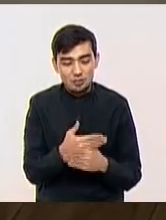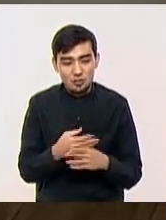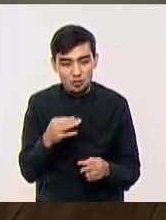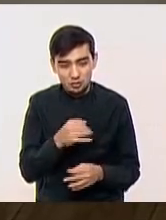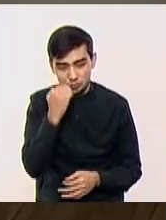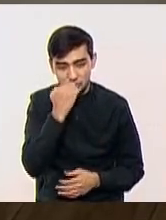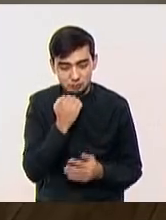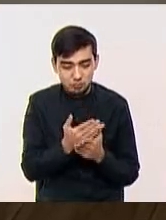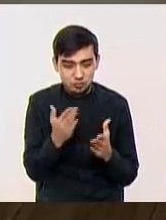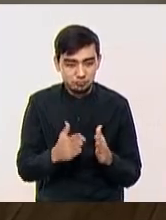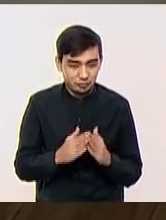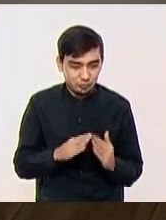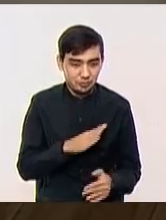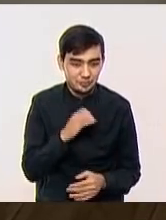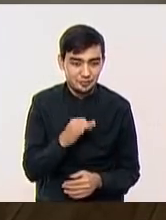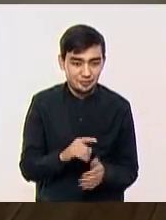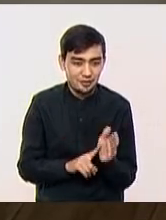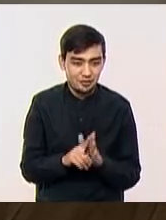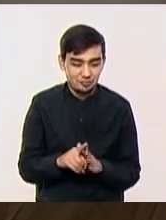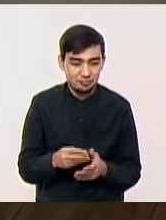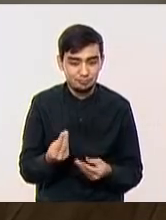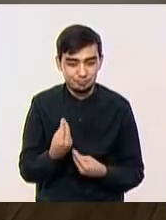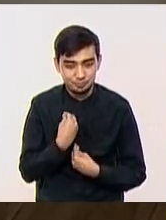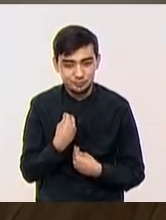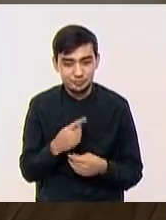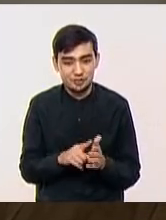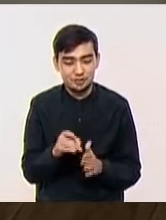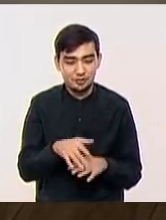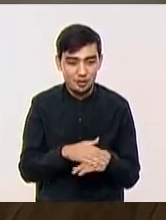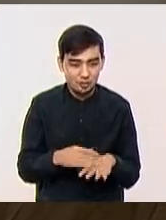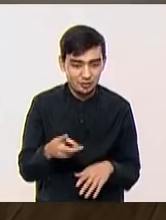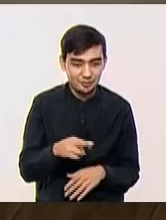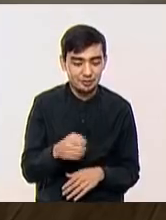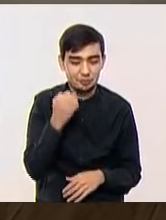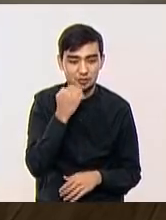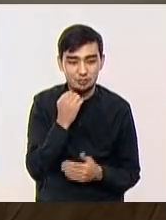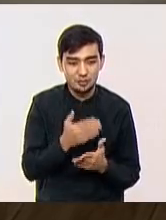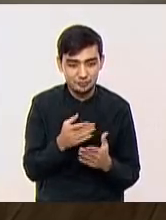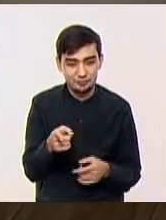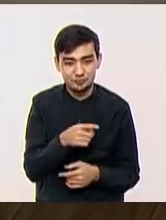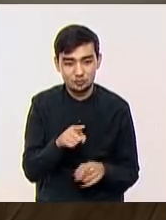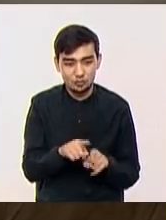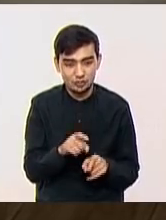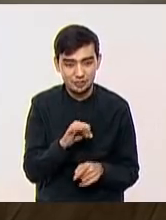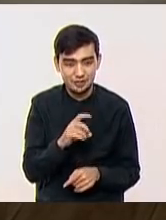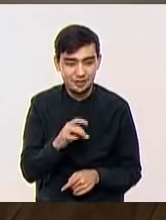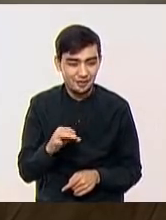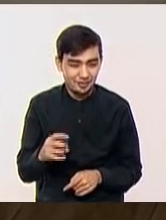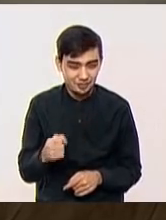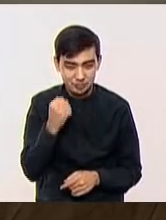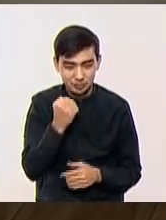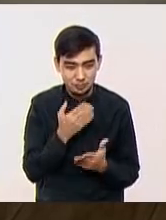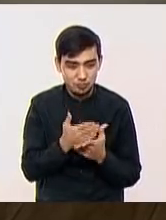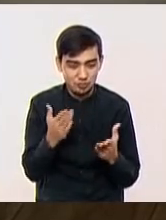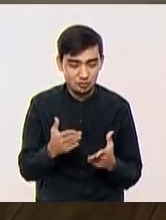қорына да рахмет. Өстіп баспалан беріп, халқыма, еліме, сіздерге де Ирина Савичанқызы